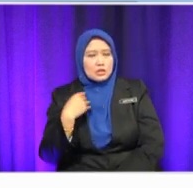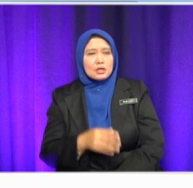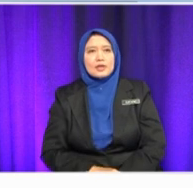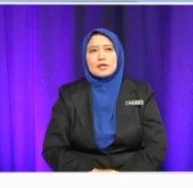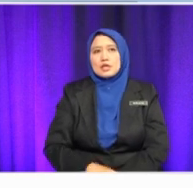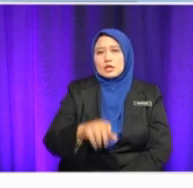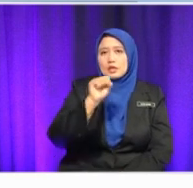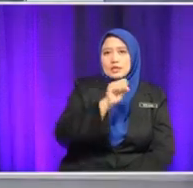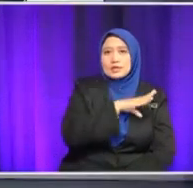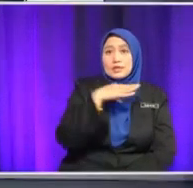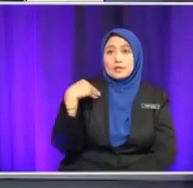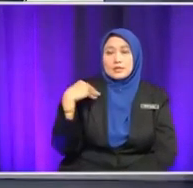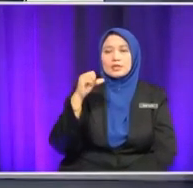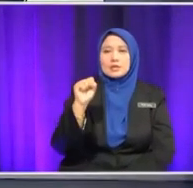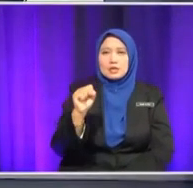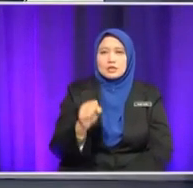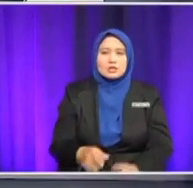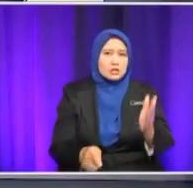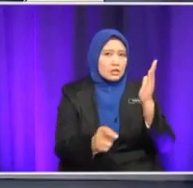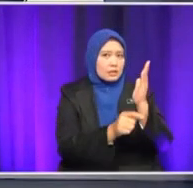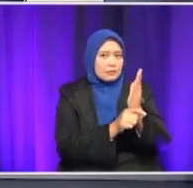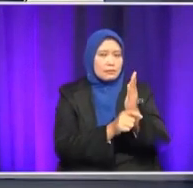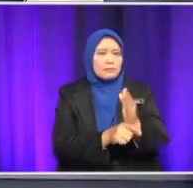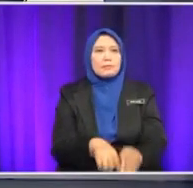kecerdasan yaitu kecerdasan